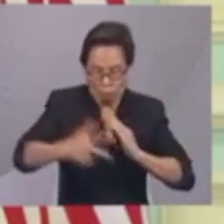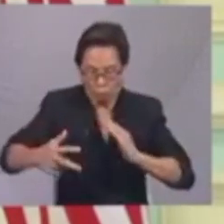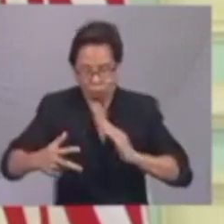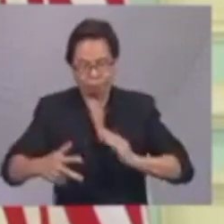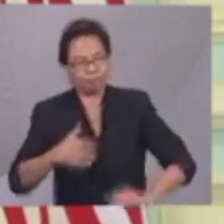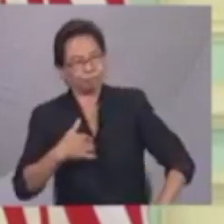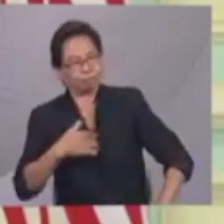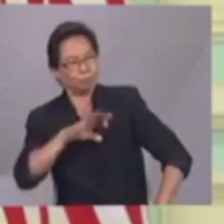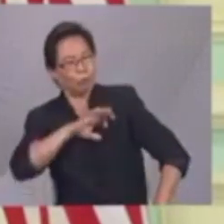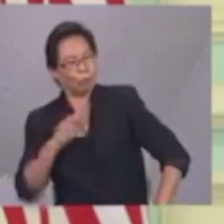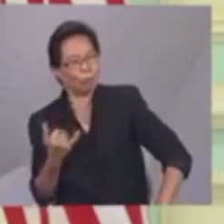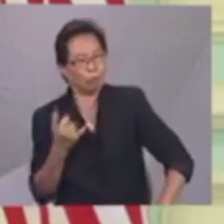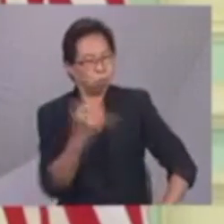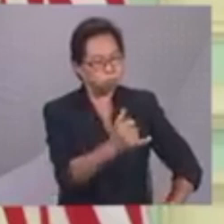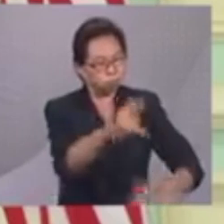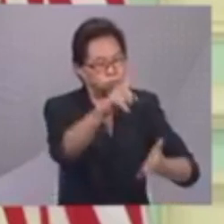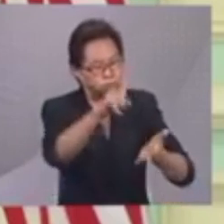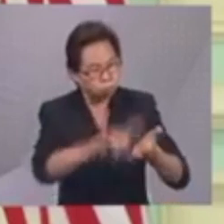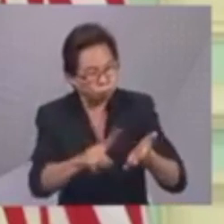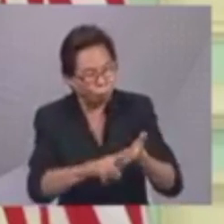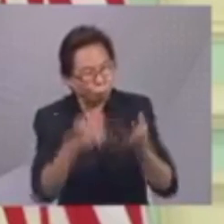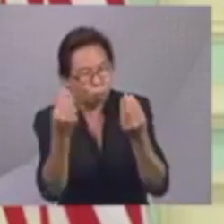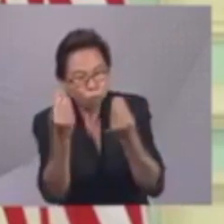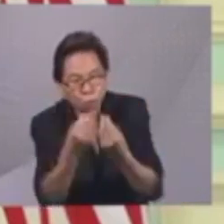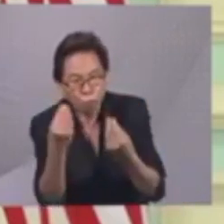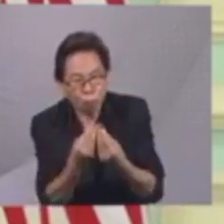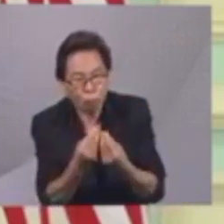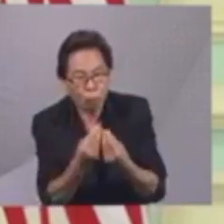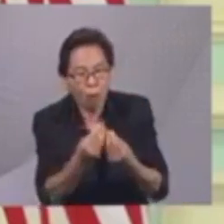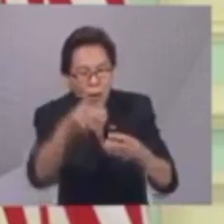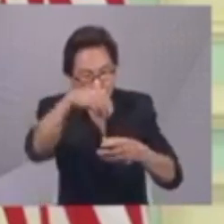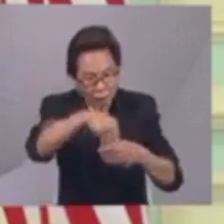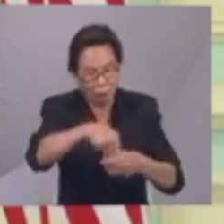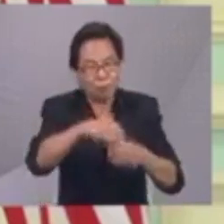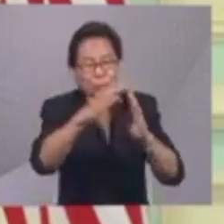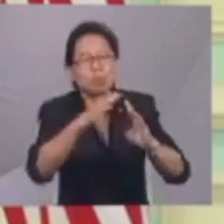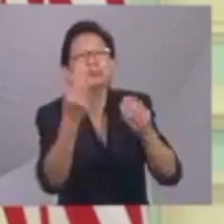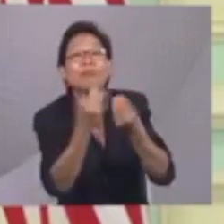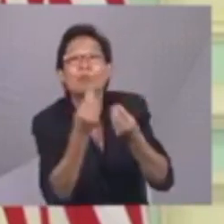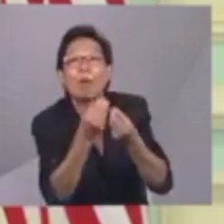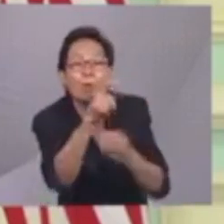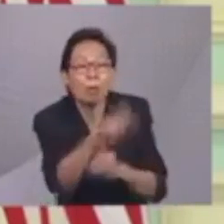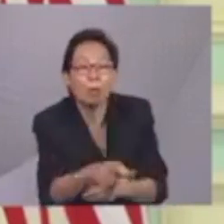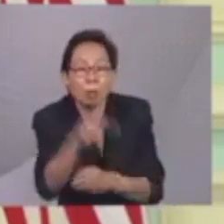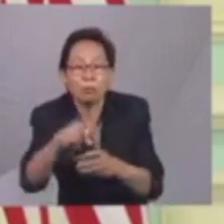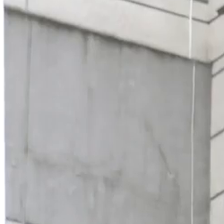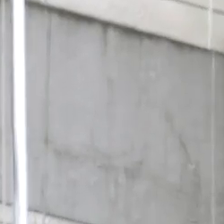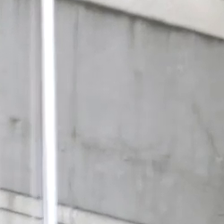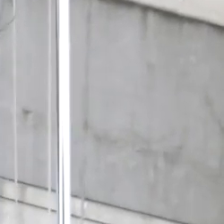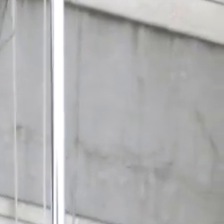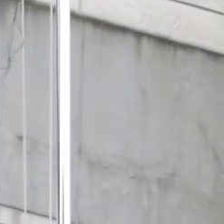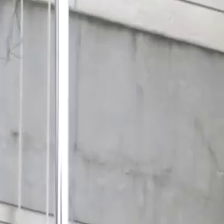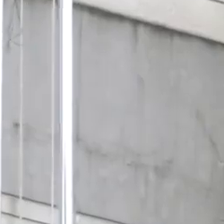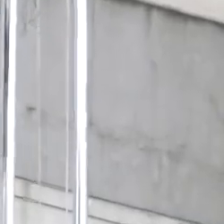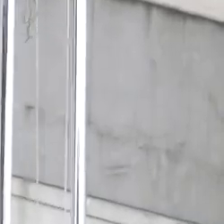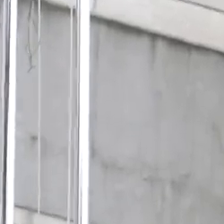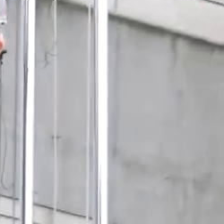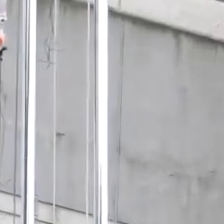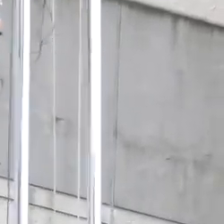kediaman yang berkaitan dari segi jumlah yang berada di dalam rumah yang berkaitan.